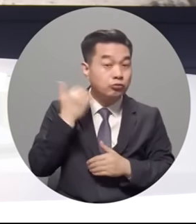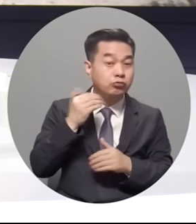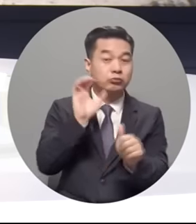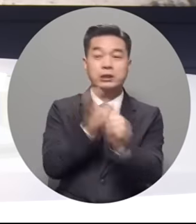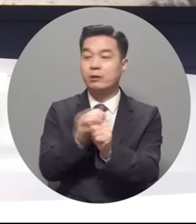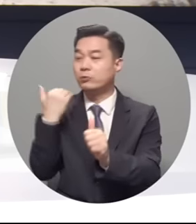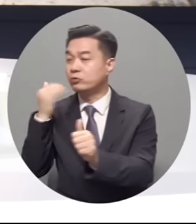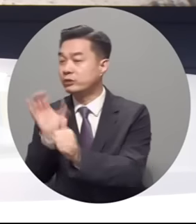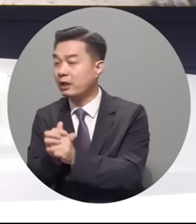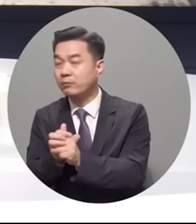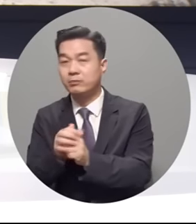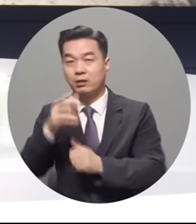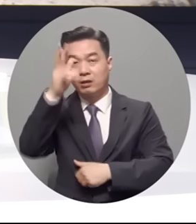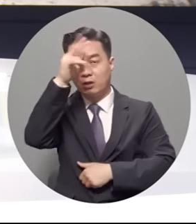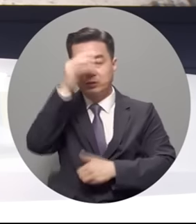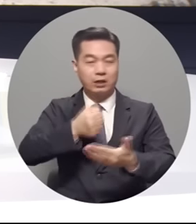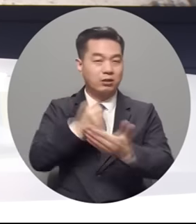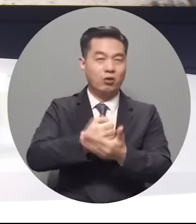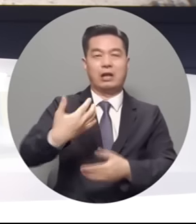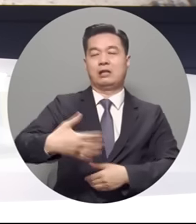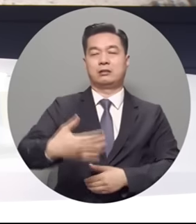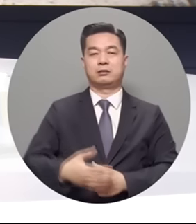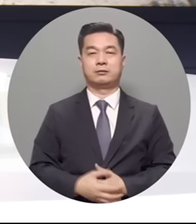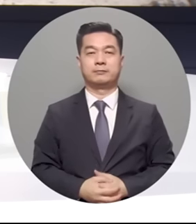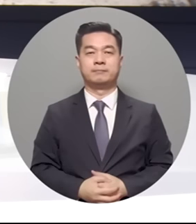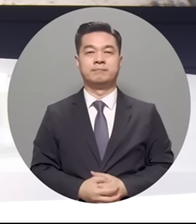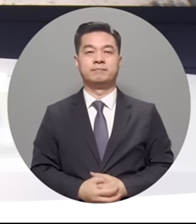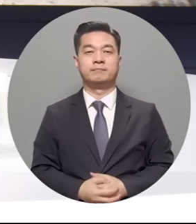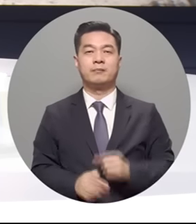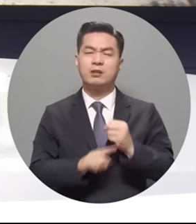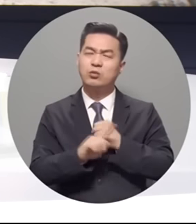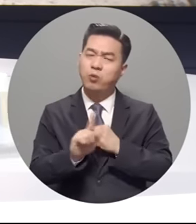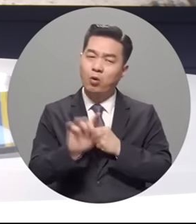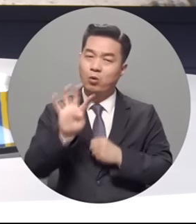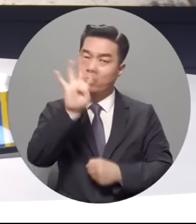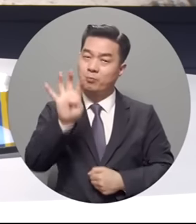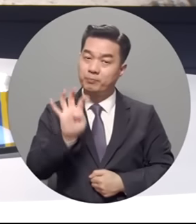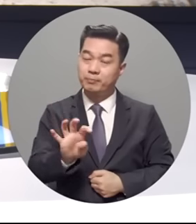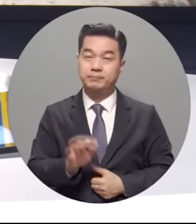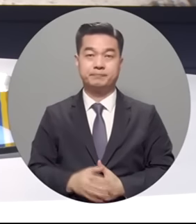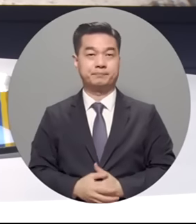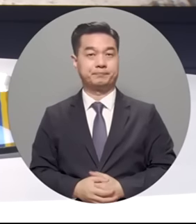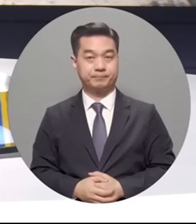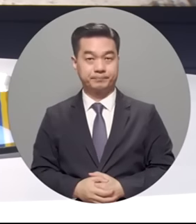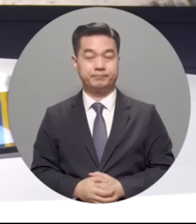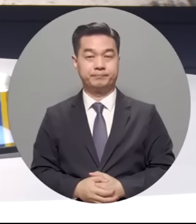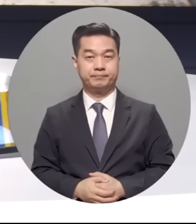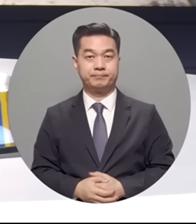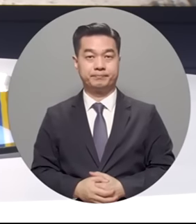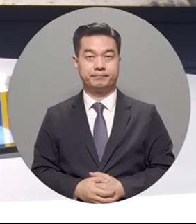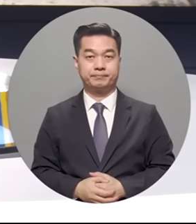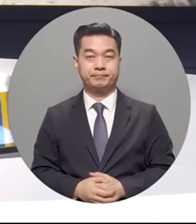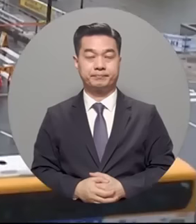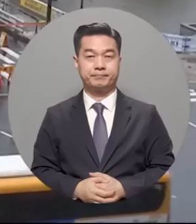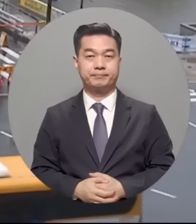할지 경찰은 결론 내리지 못하고 있습니다. 어떤 이유 때문인지 변윤재 기자가 집중 취재했습니다.